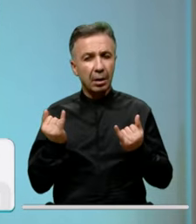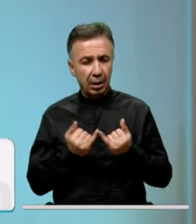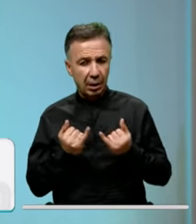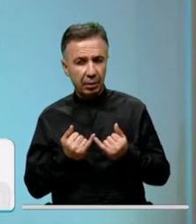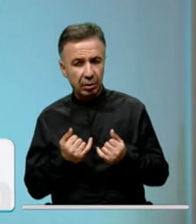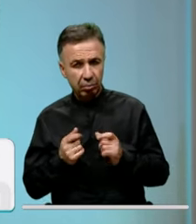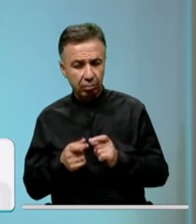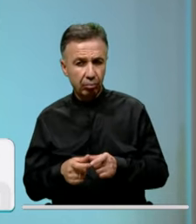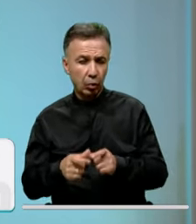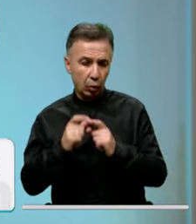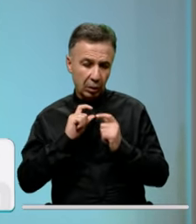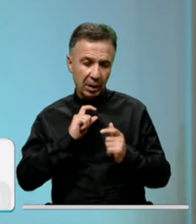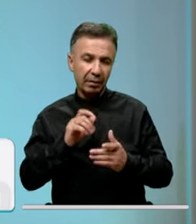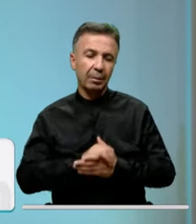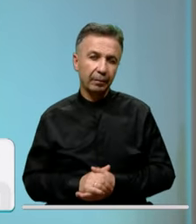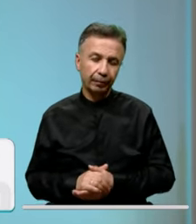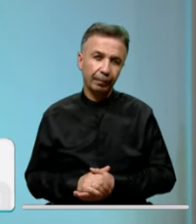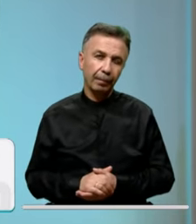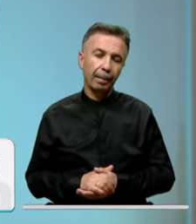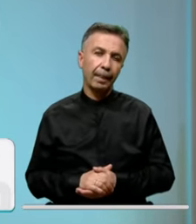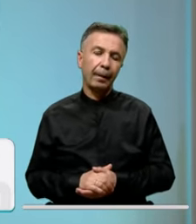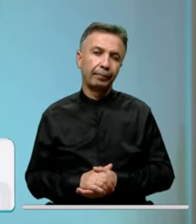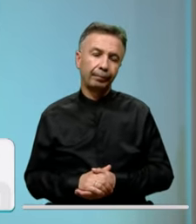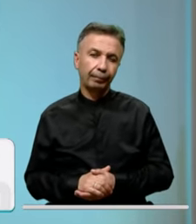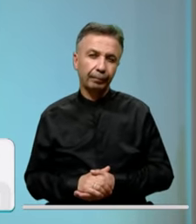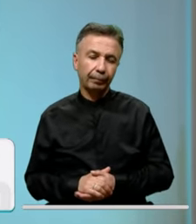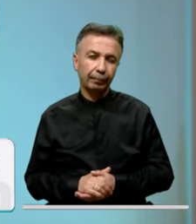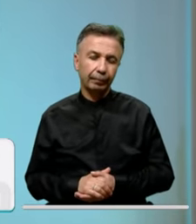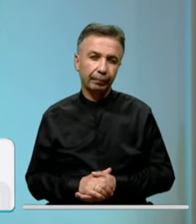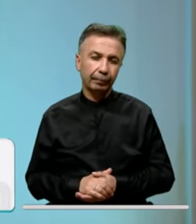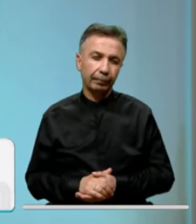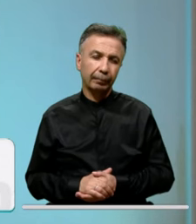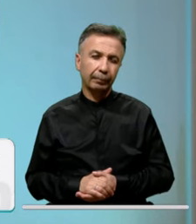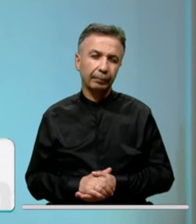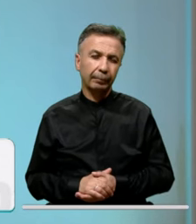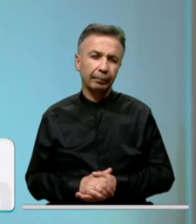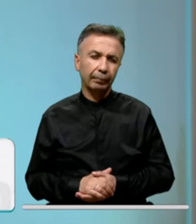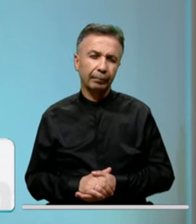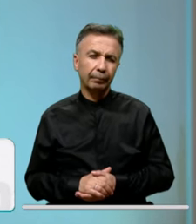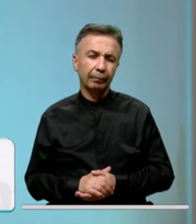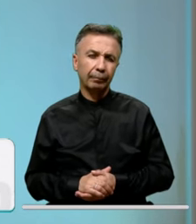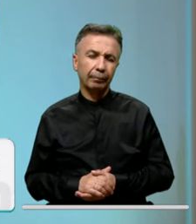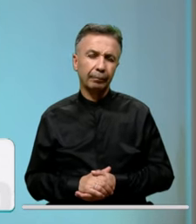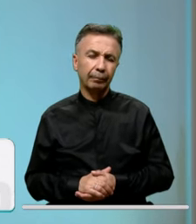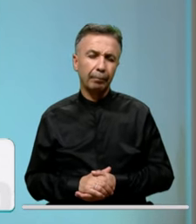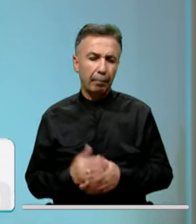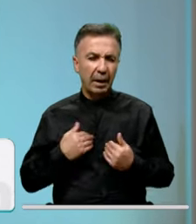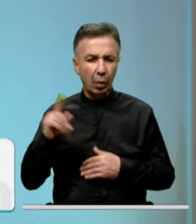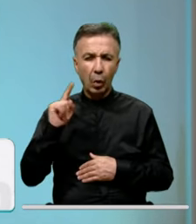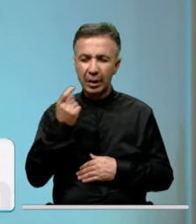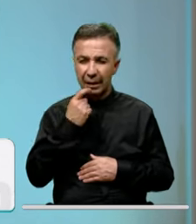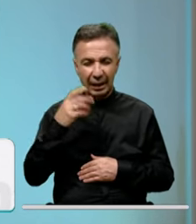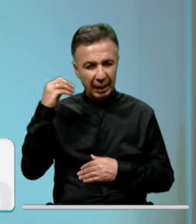sorusunun cevabına gelince, hani bilmediğimiz sorulara cevap vermiyoruz dedik ya, ben 10 yıl imamlık yaptığım